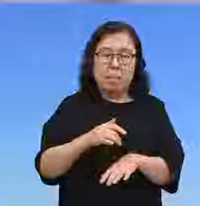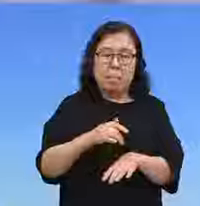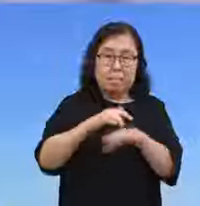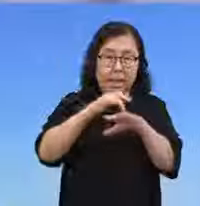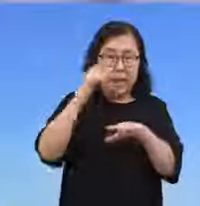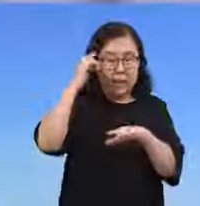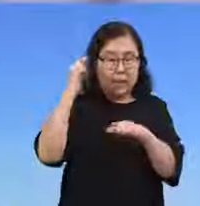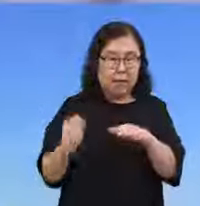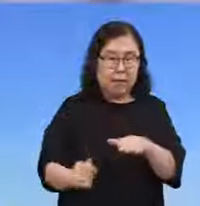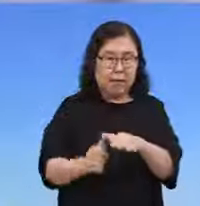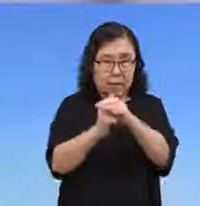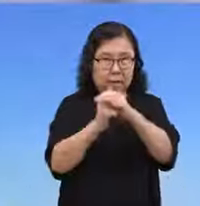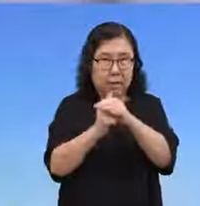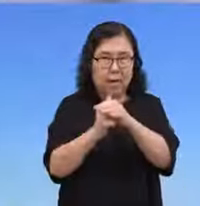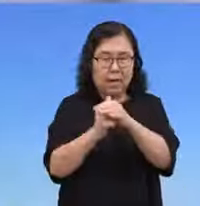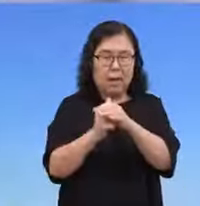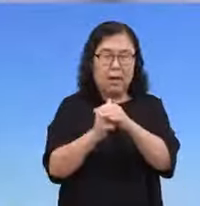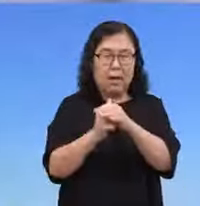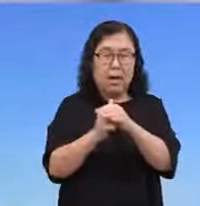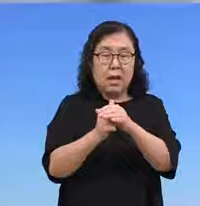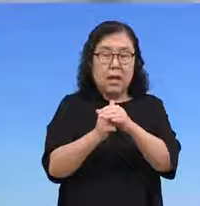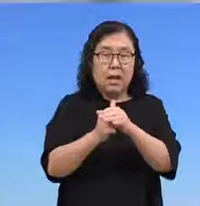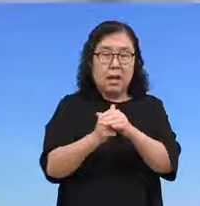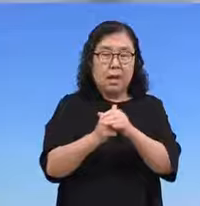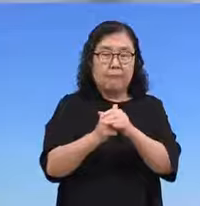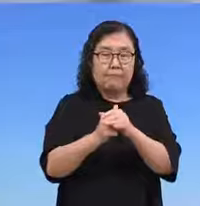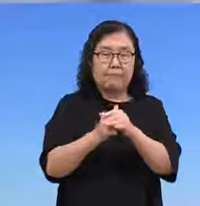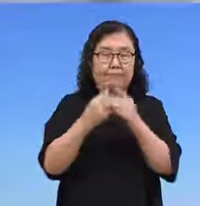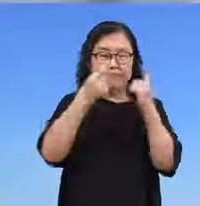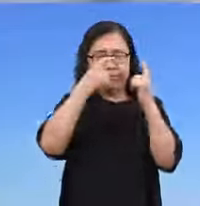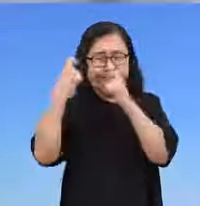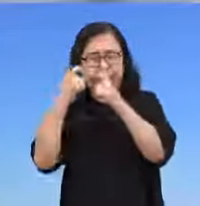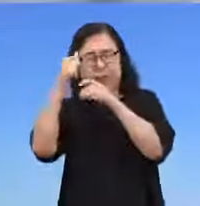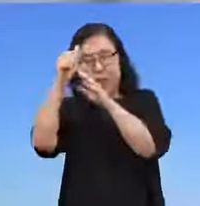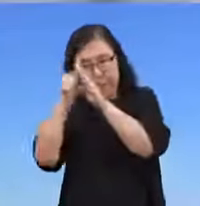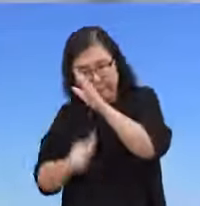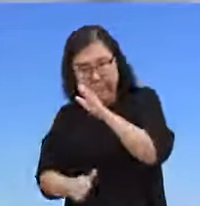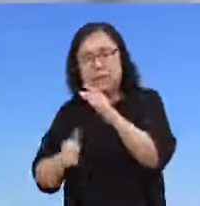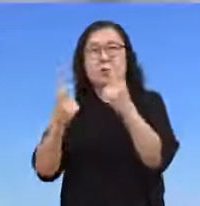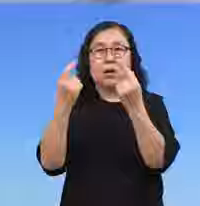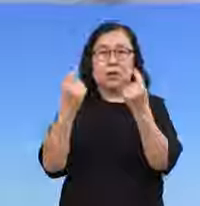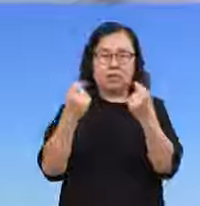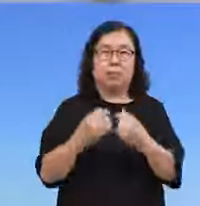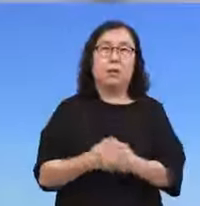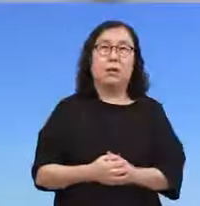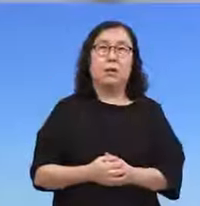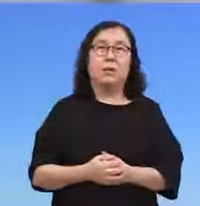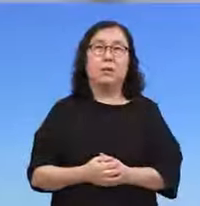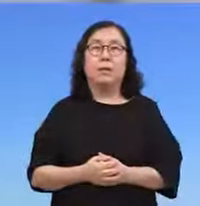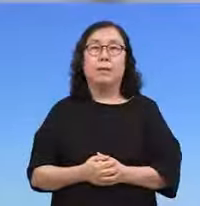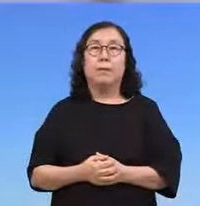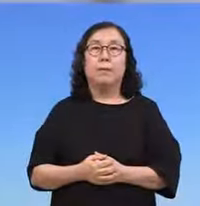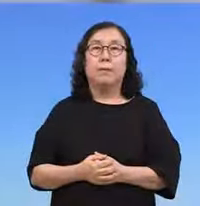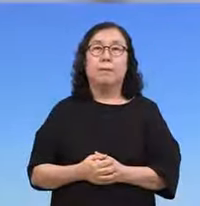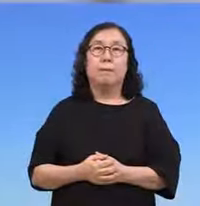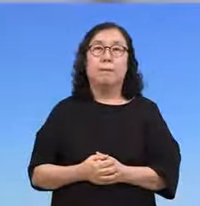아닙니까? 적과 아군을 혼돈하고 있는 오늘 이 가슴 아픈 현실을 어떻게 해석하시려는 거냐.